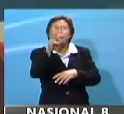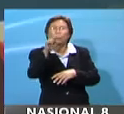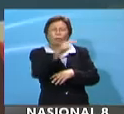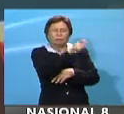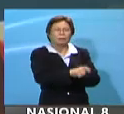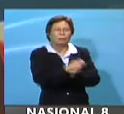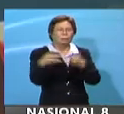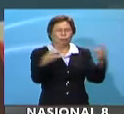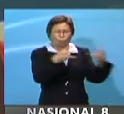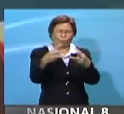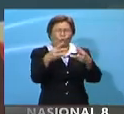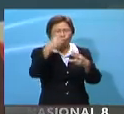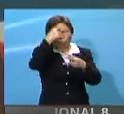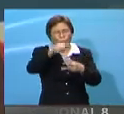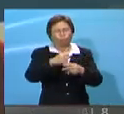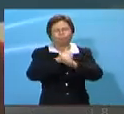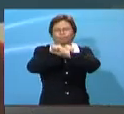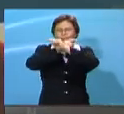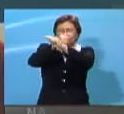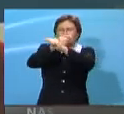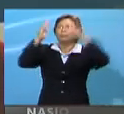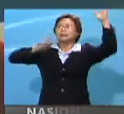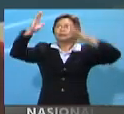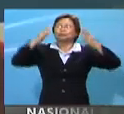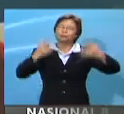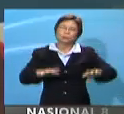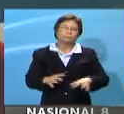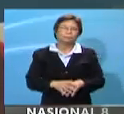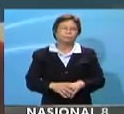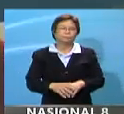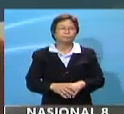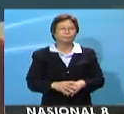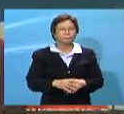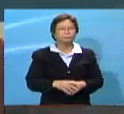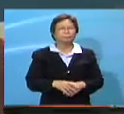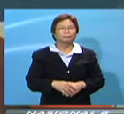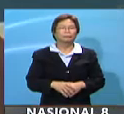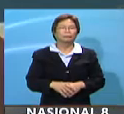Kampung Perlok untuk mempertahankan tanah air. Dan inilah